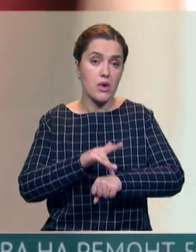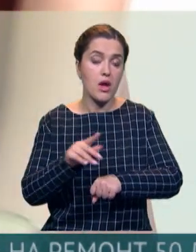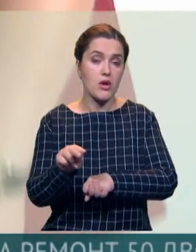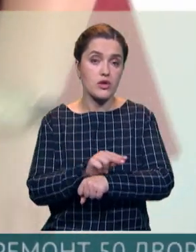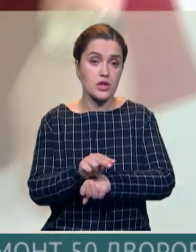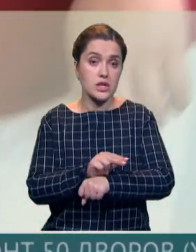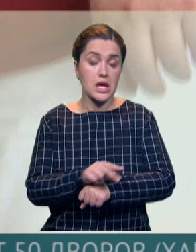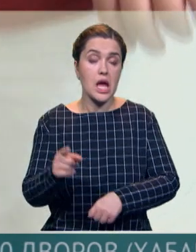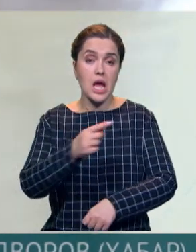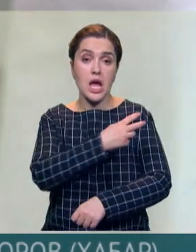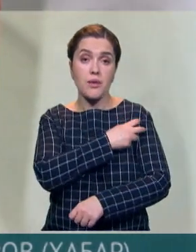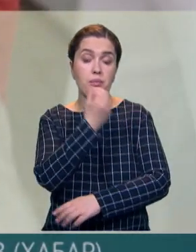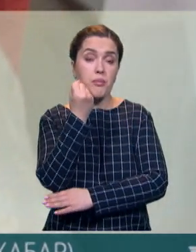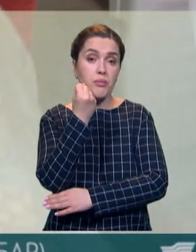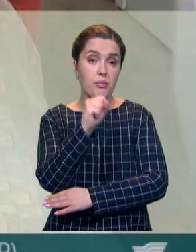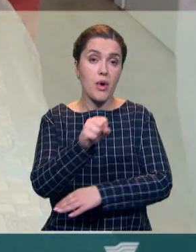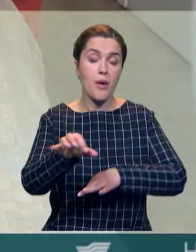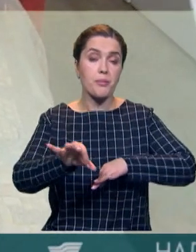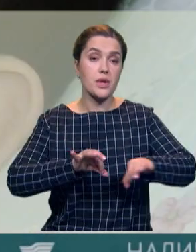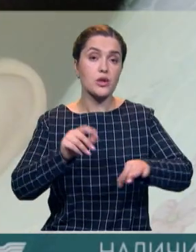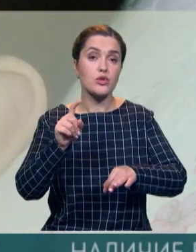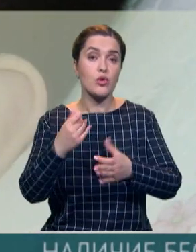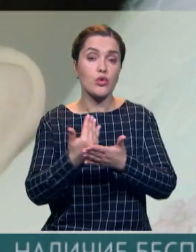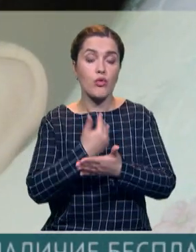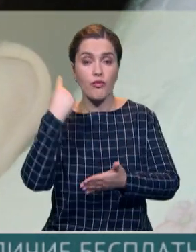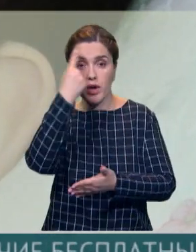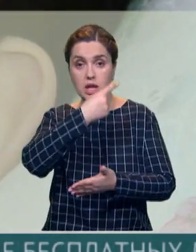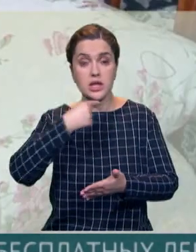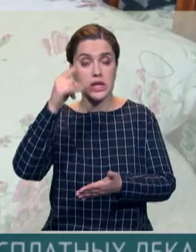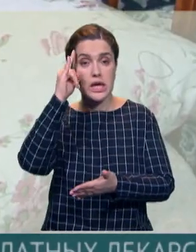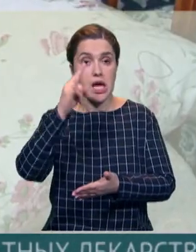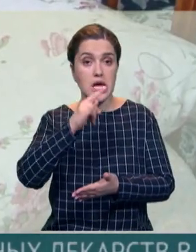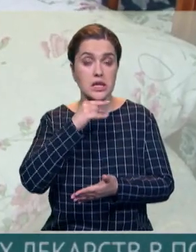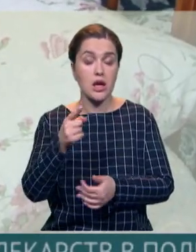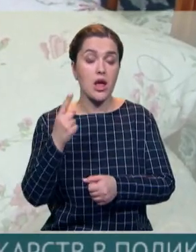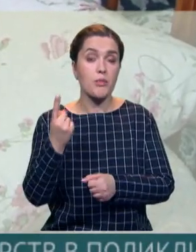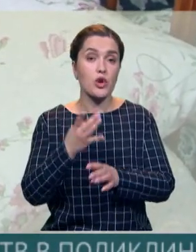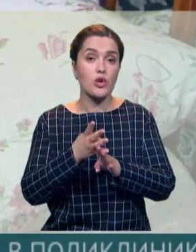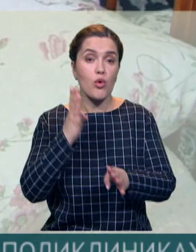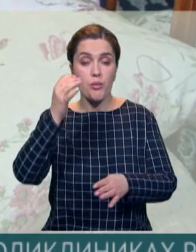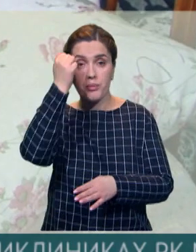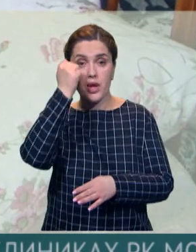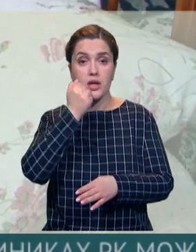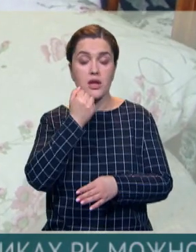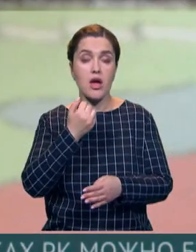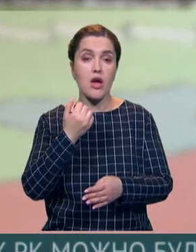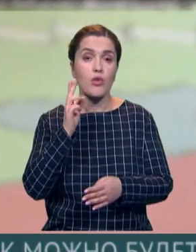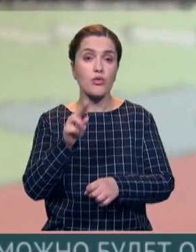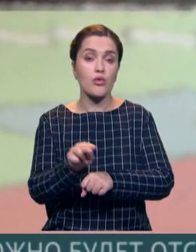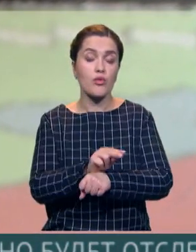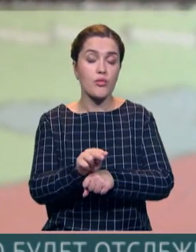Доктор Рамазанов стал одним из победителей проекта «100 новых лиц Казахстана», за что он в первую очередь благодарен своим пациентам